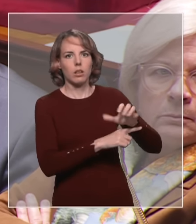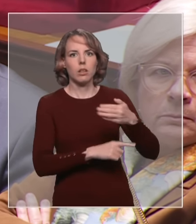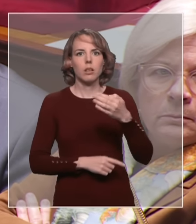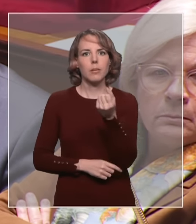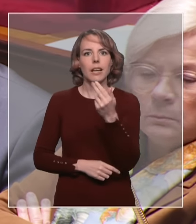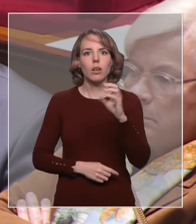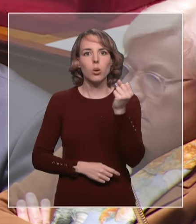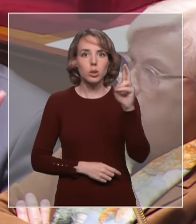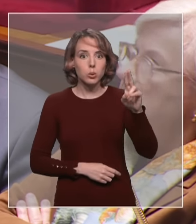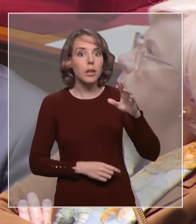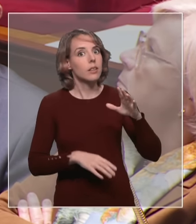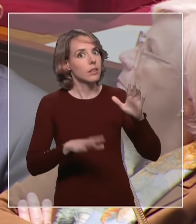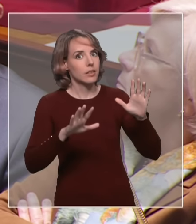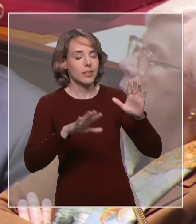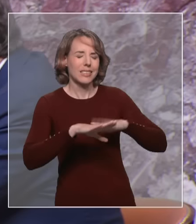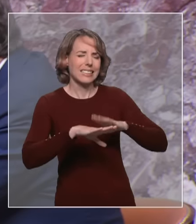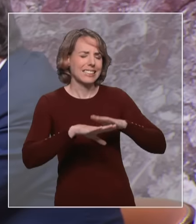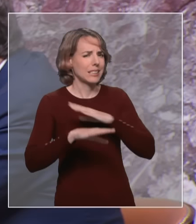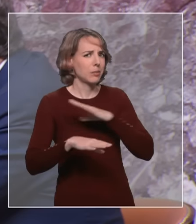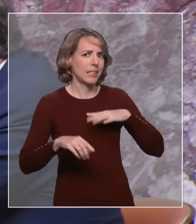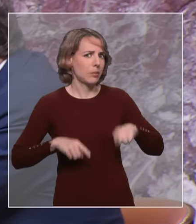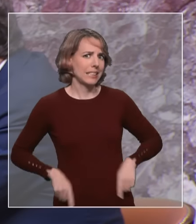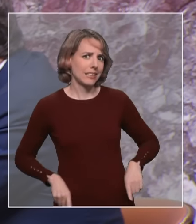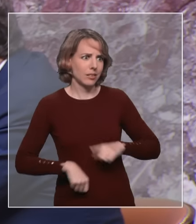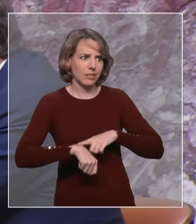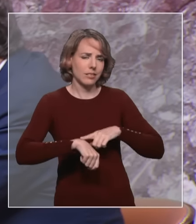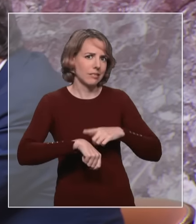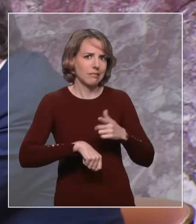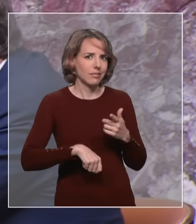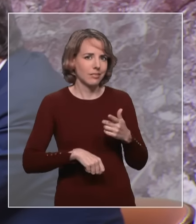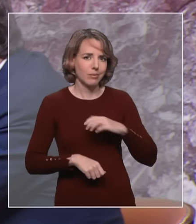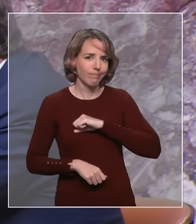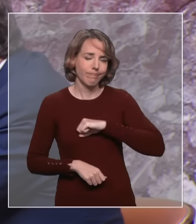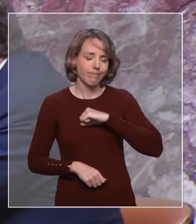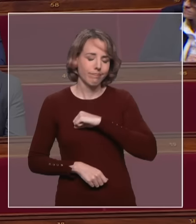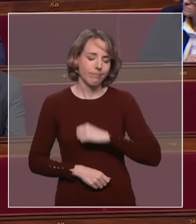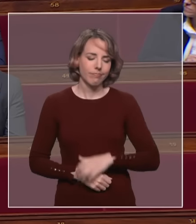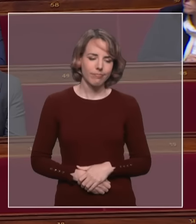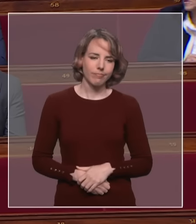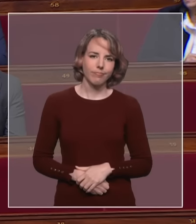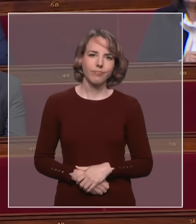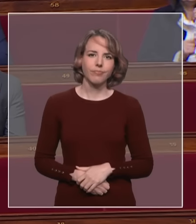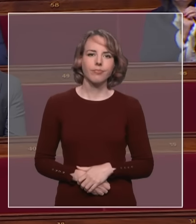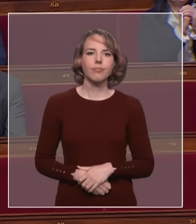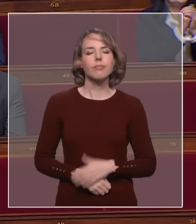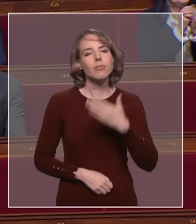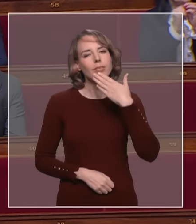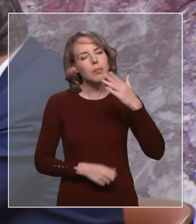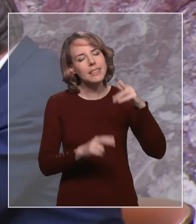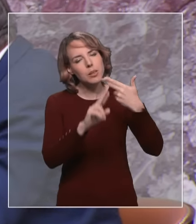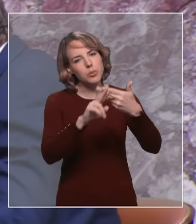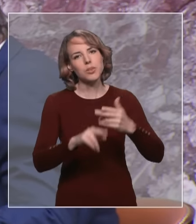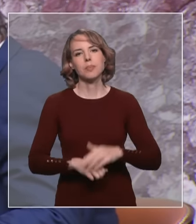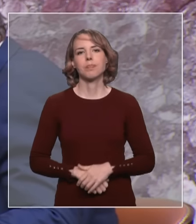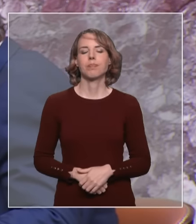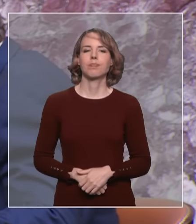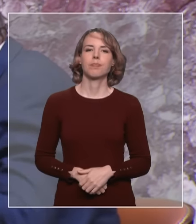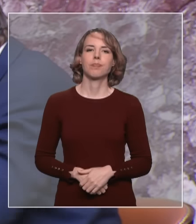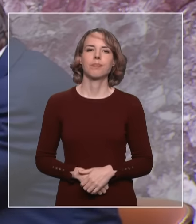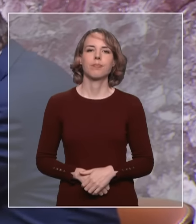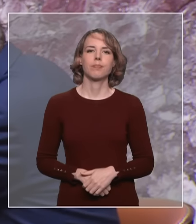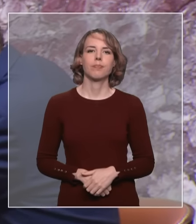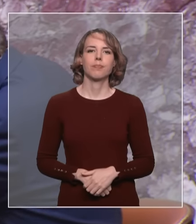sur Merci la prédation... Non, Madame la Ministre, je suis désolée. Là, Merci beaucoup pour votre réponse. La